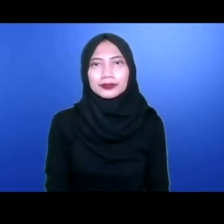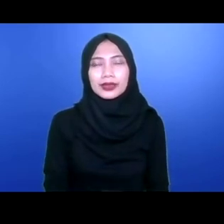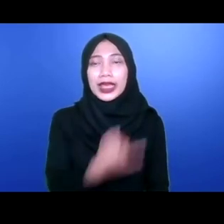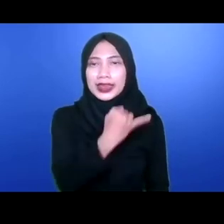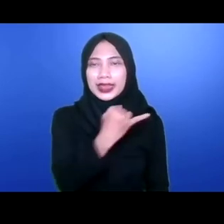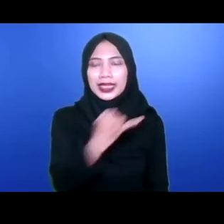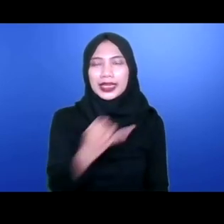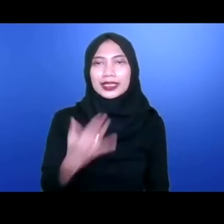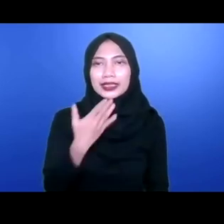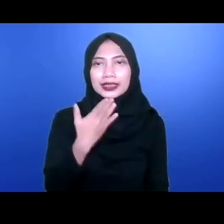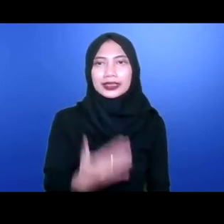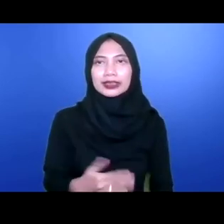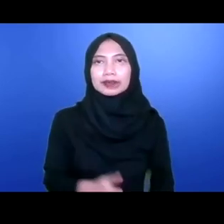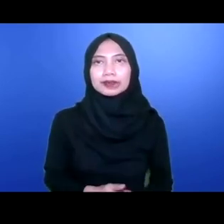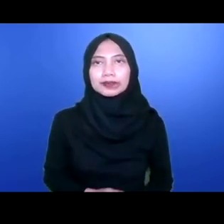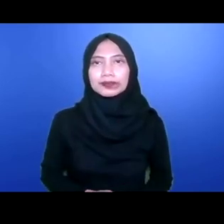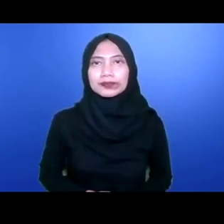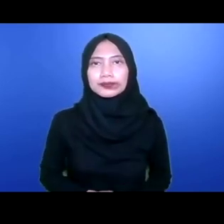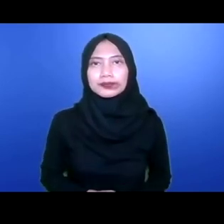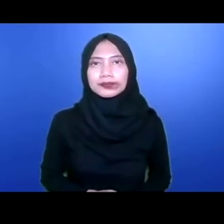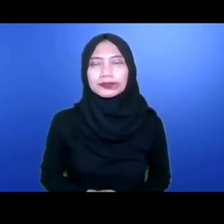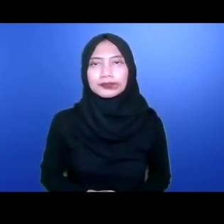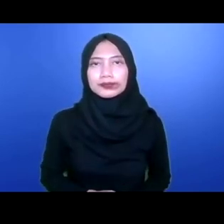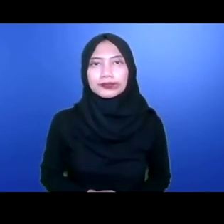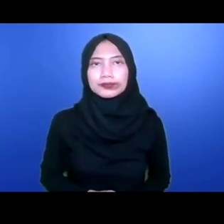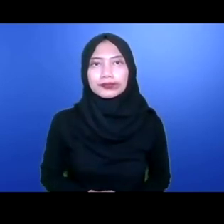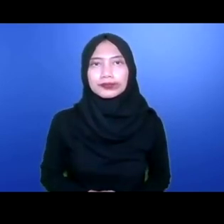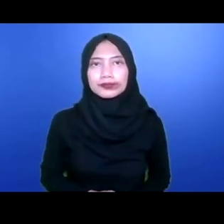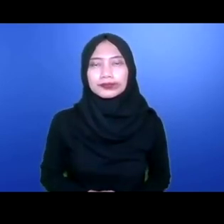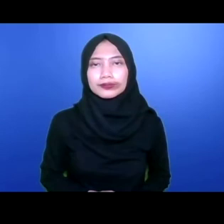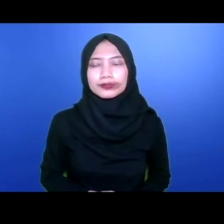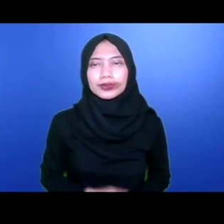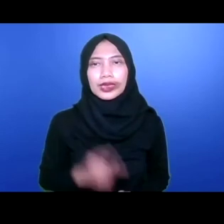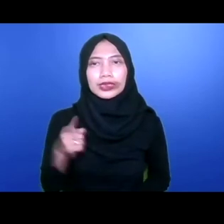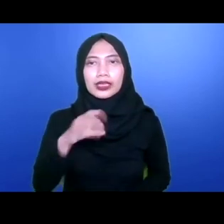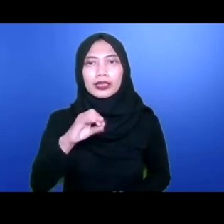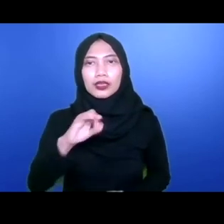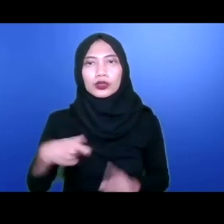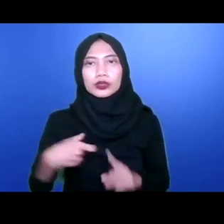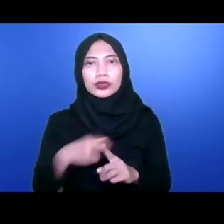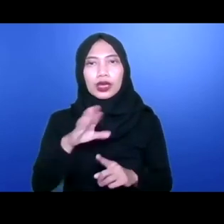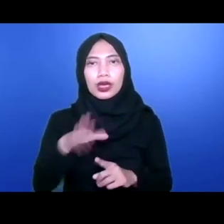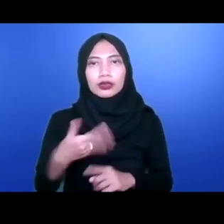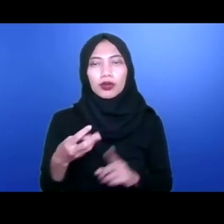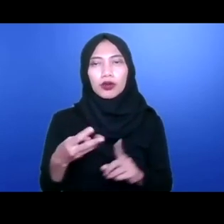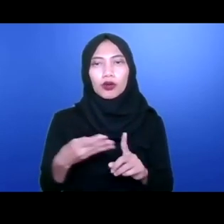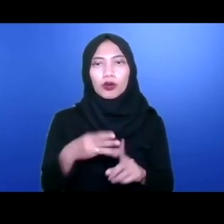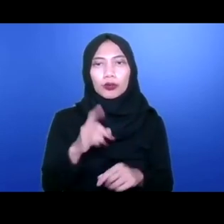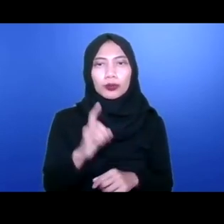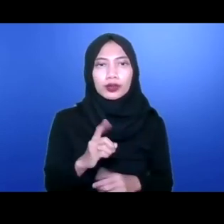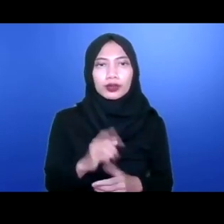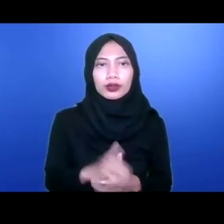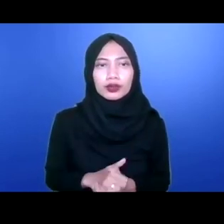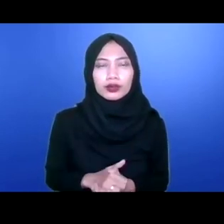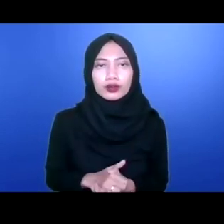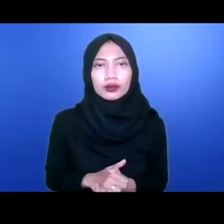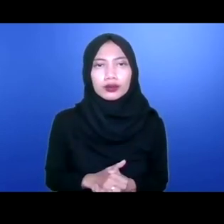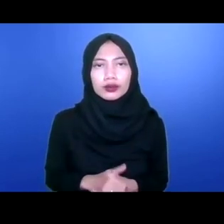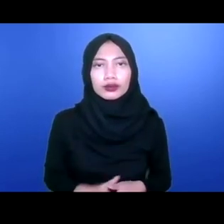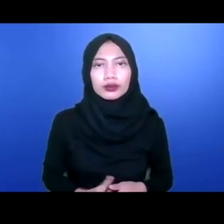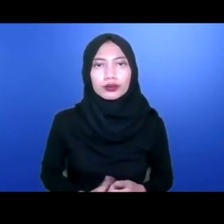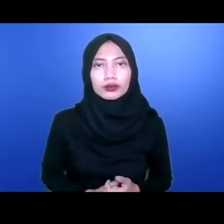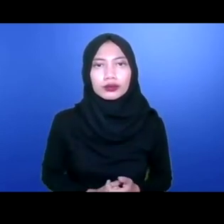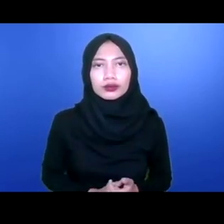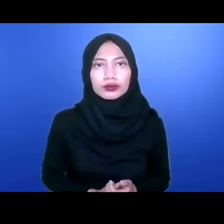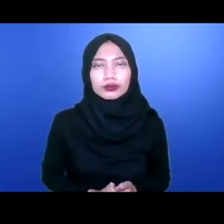mungkin untuk ojek baik ojek kemudian Pak BI. Nanti mungkin Pak Riki duluan karena saya tahu Pak Riki punya keterbatasan